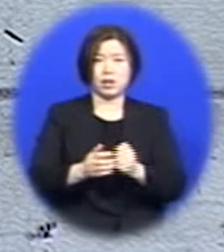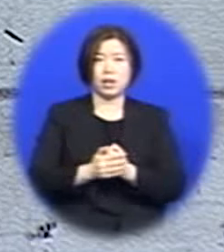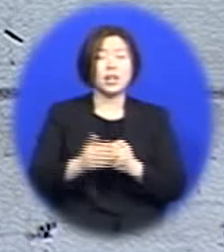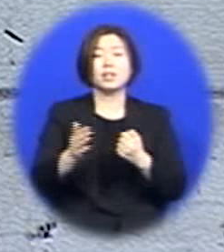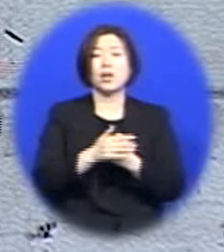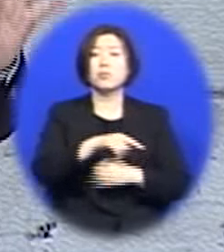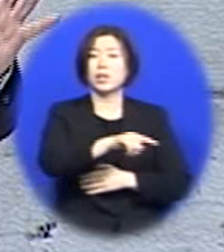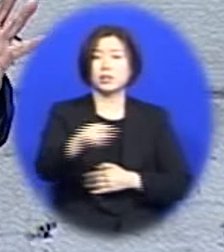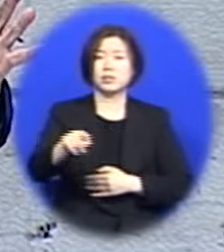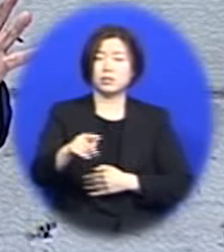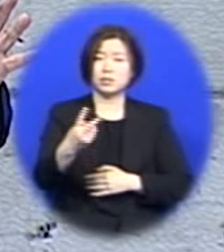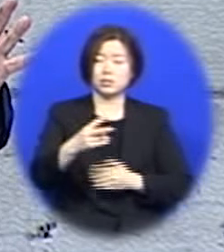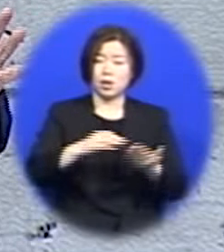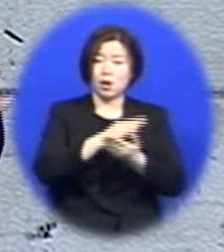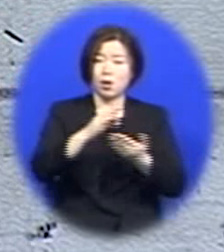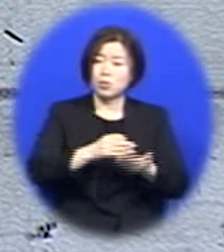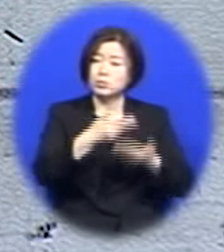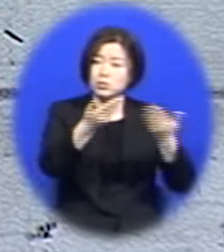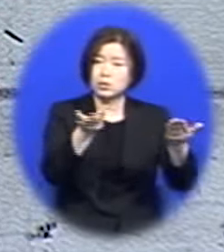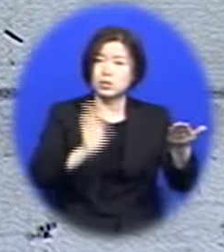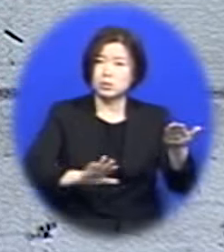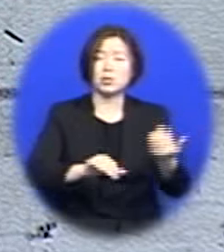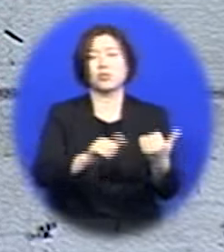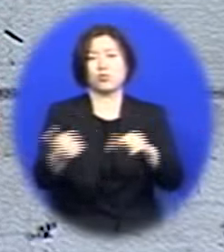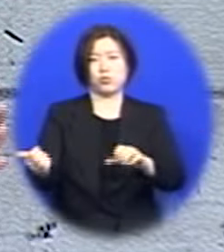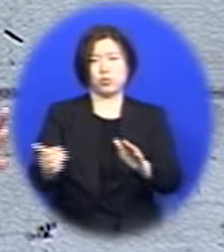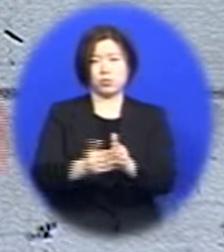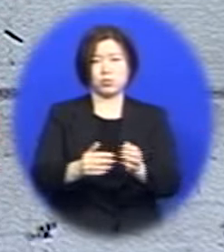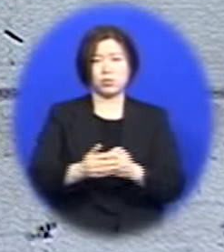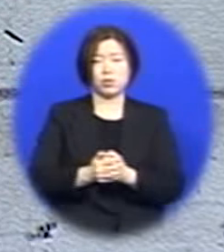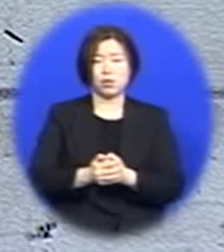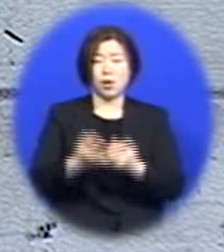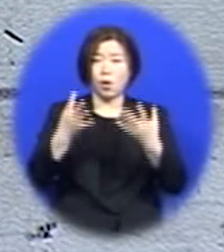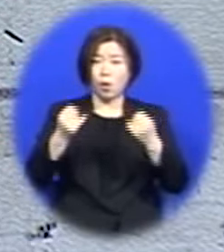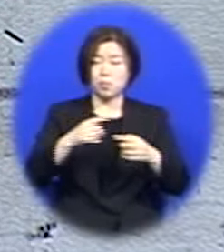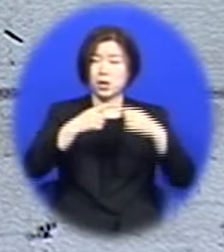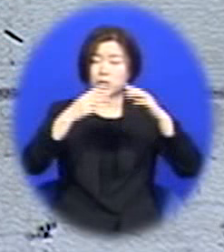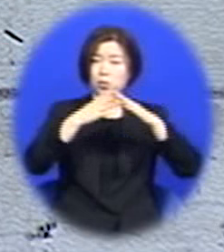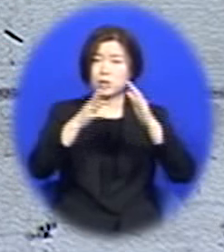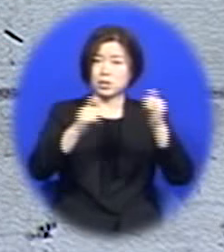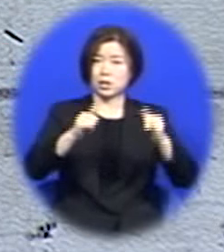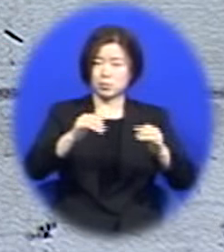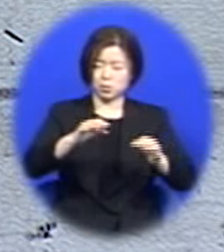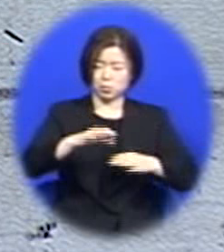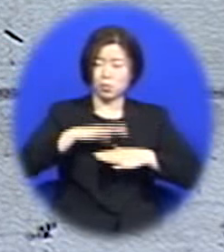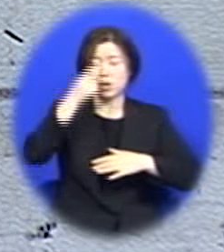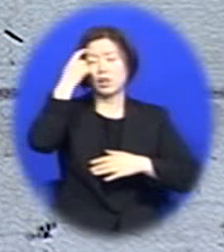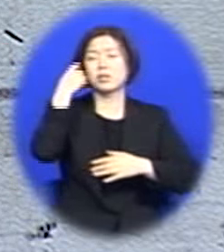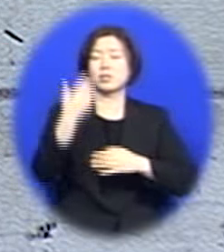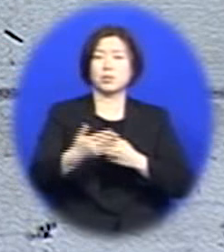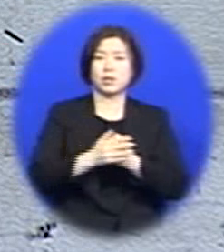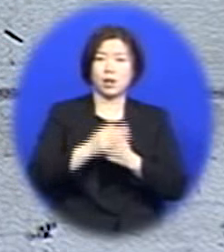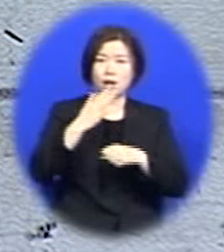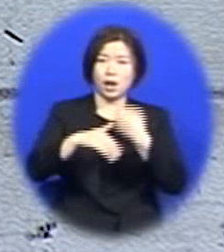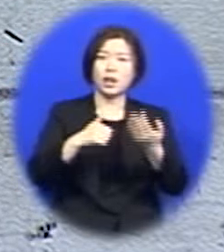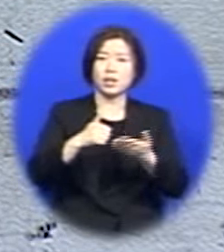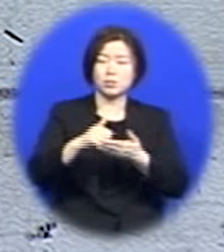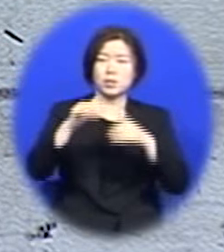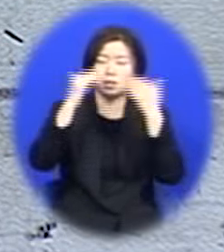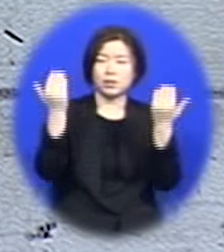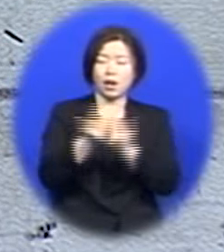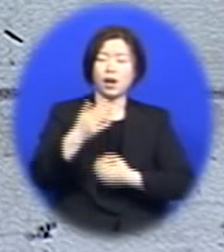그래서 그들은 헌금하고 죽었잖아요. 얼마나 교인들이 깜짝 놀랐겠습니까? 하나님은 다 알고